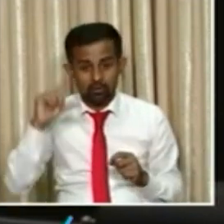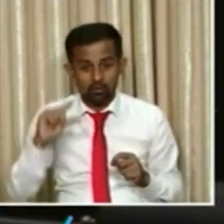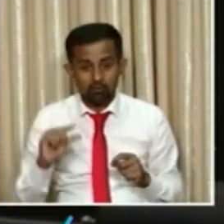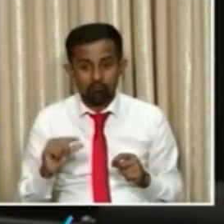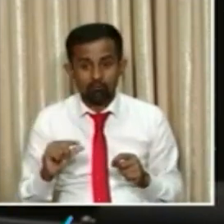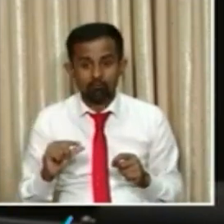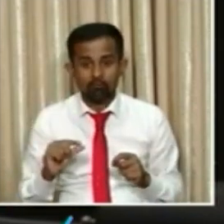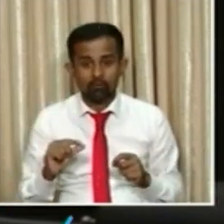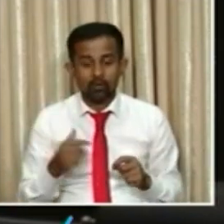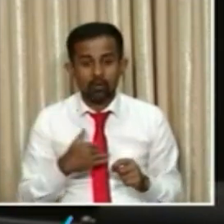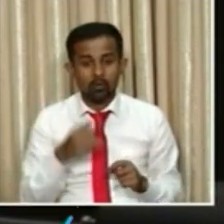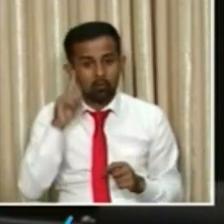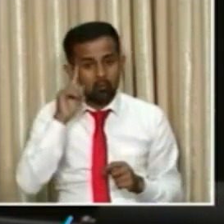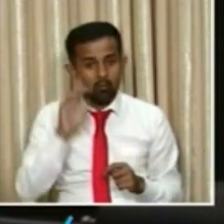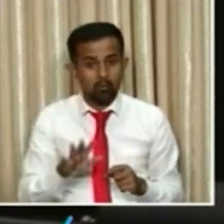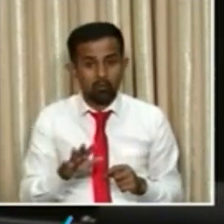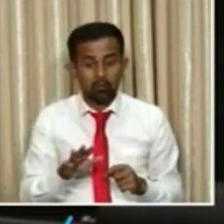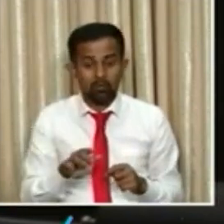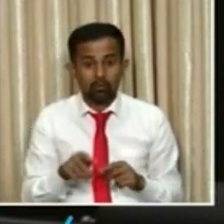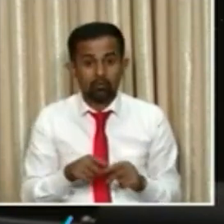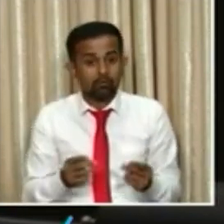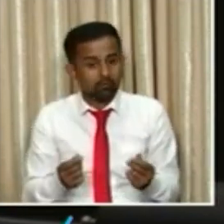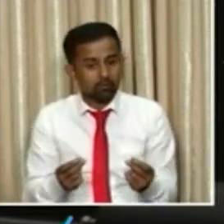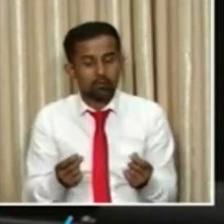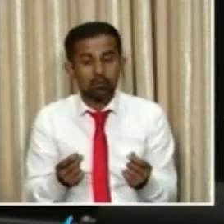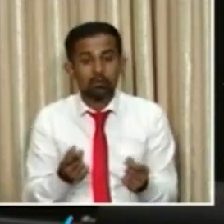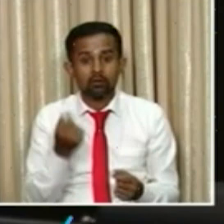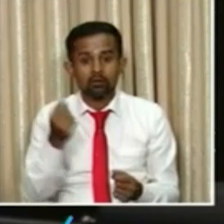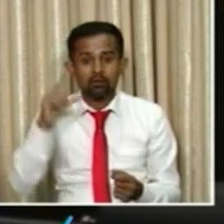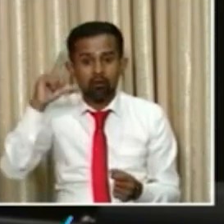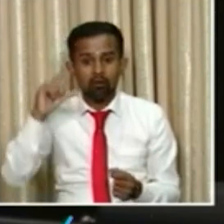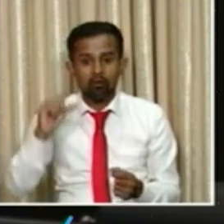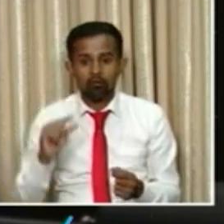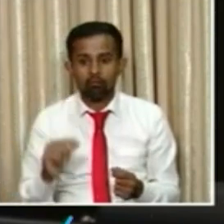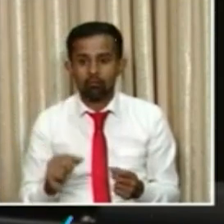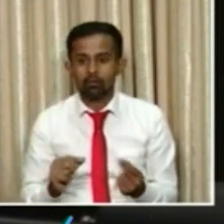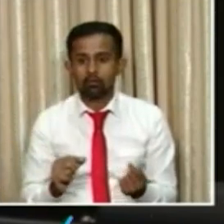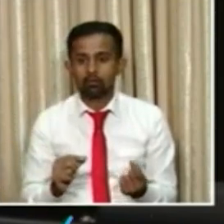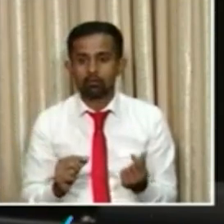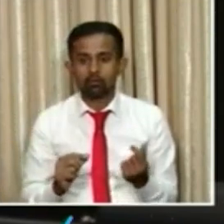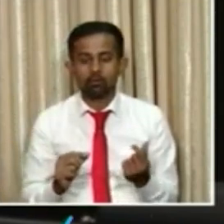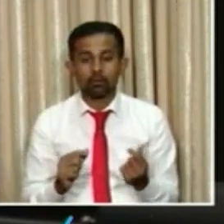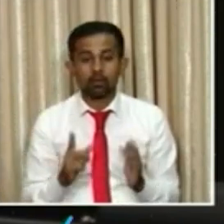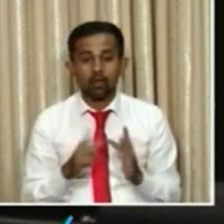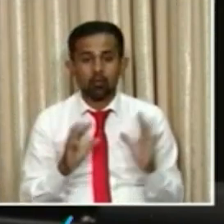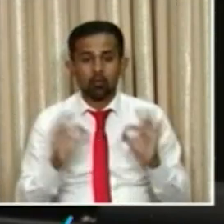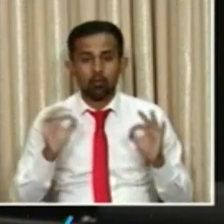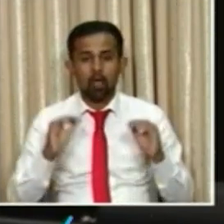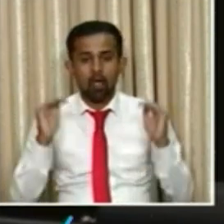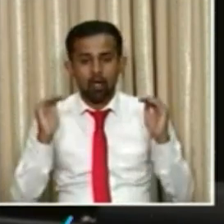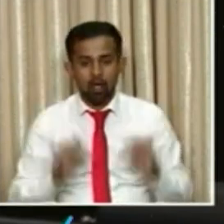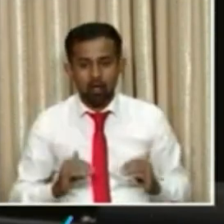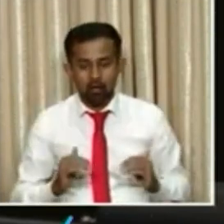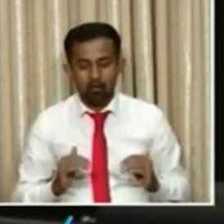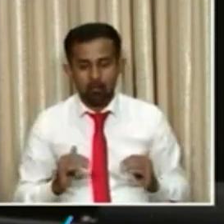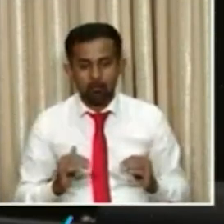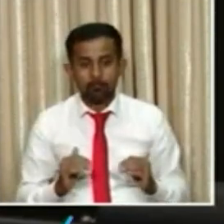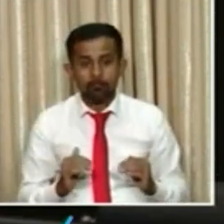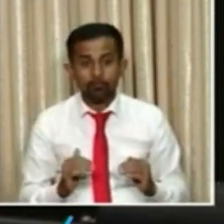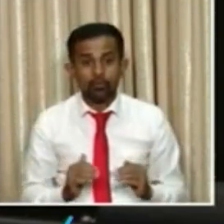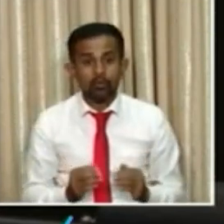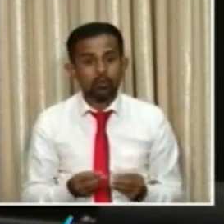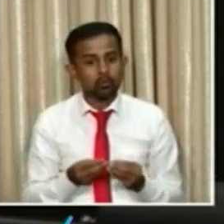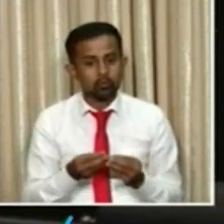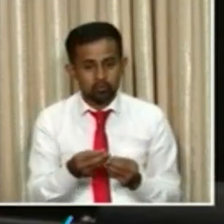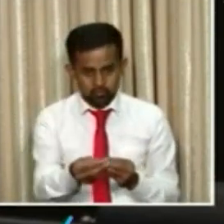වේගය අපි බලාපොරොත්තු වුණාට වඩා වේගවත් ආකාරයට සිදු වෙනවා. එහෙනම් පොලි අනුපාතයන් අඩුවීමත් ගරු කතානායකතුමනි ඉතාම